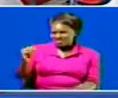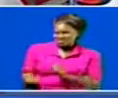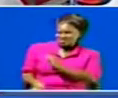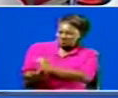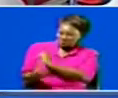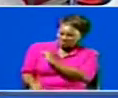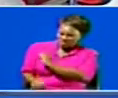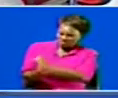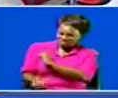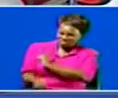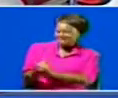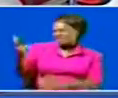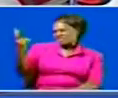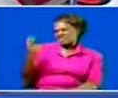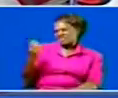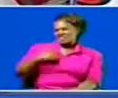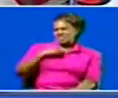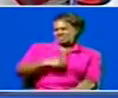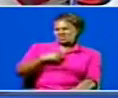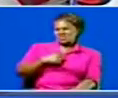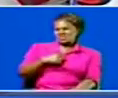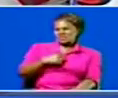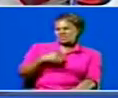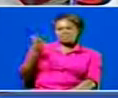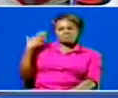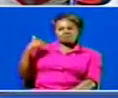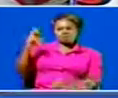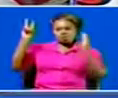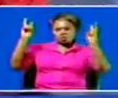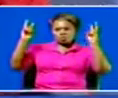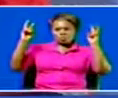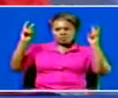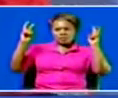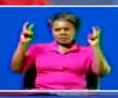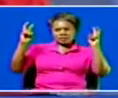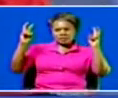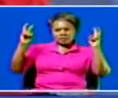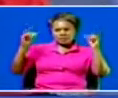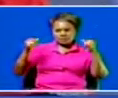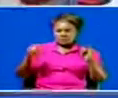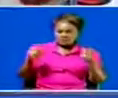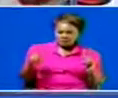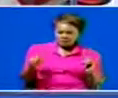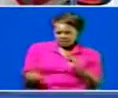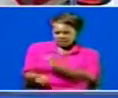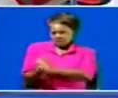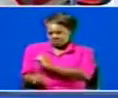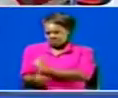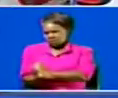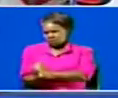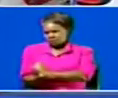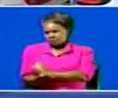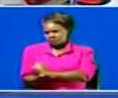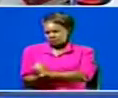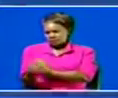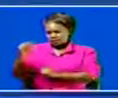ushauri huo. Mtazamaji mtatuia radhi. Leo tulikuwa tuwe na mada moja nzuri ingawa tumejaribu kuwaelezea mambo kama haya. Manake ilikuwa ni